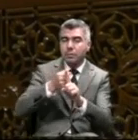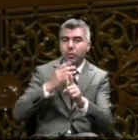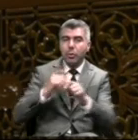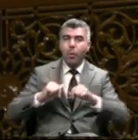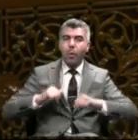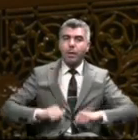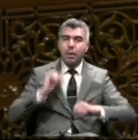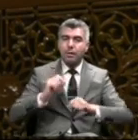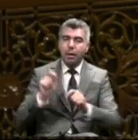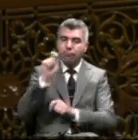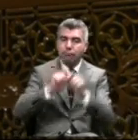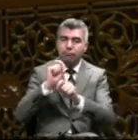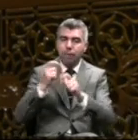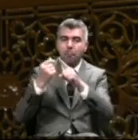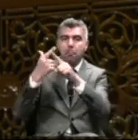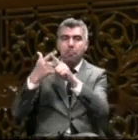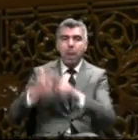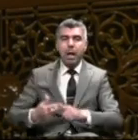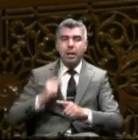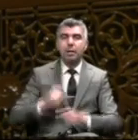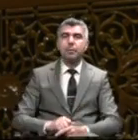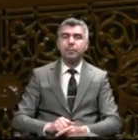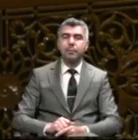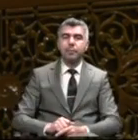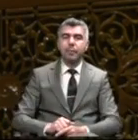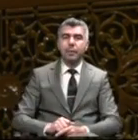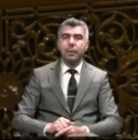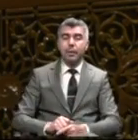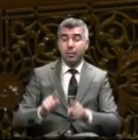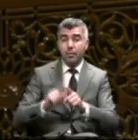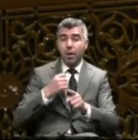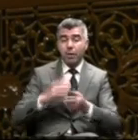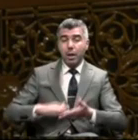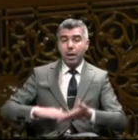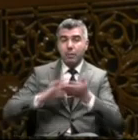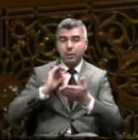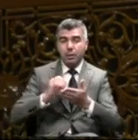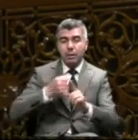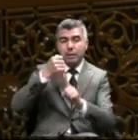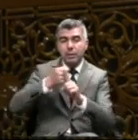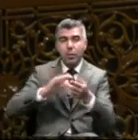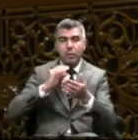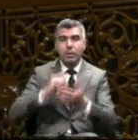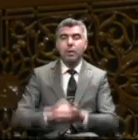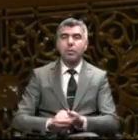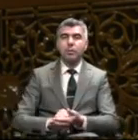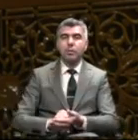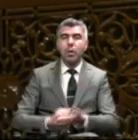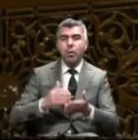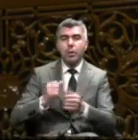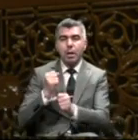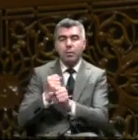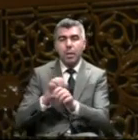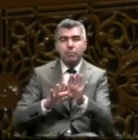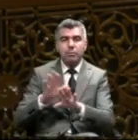الوزاره في تطوير منظومه الماليه العموميه وتامينها رافعه لتنزيل الاوراس الكبرى والعمل على تفسيخ